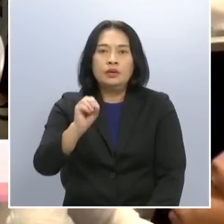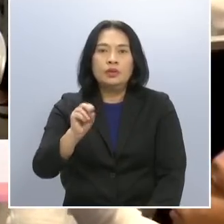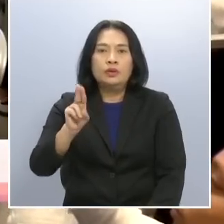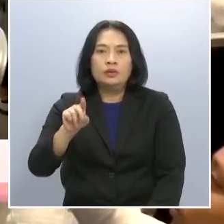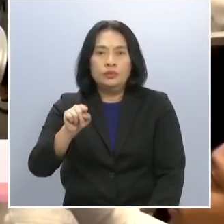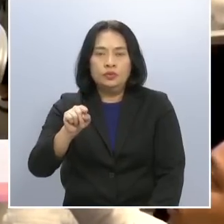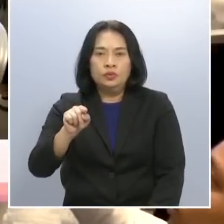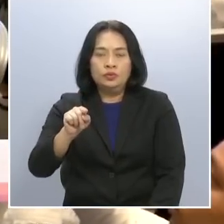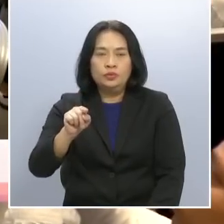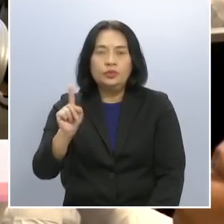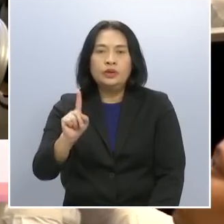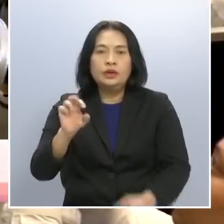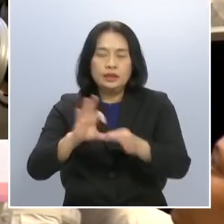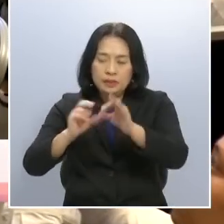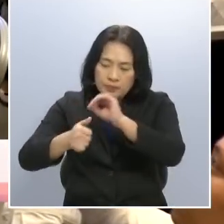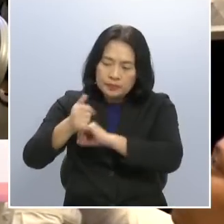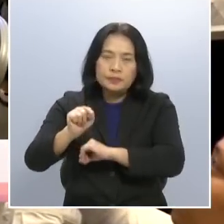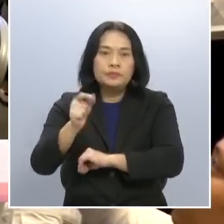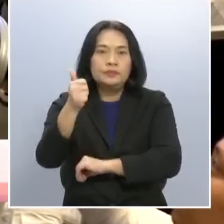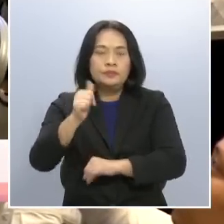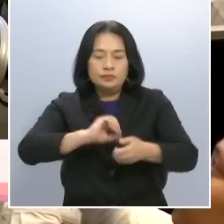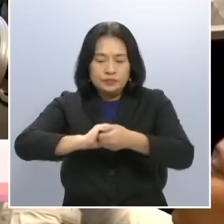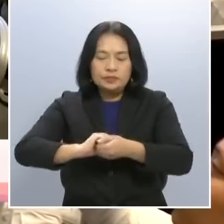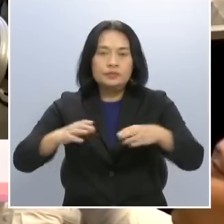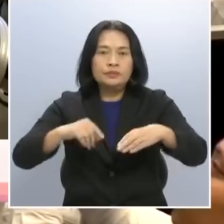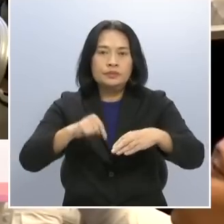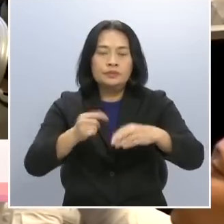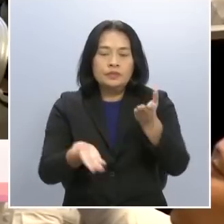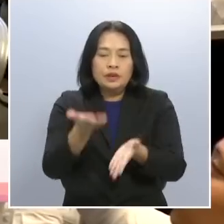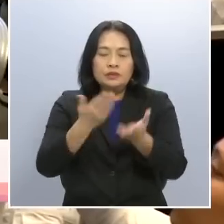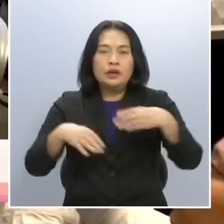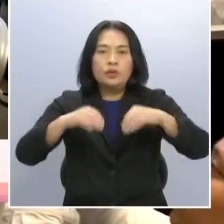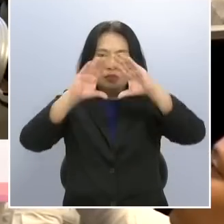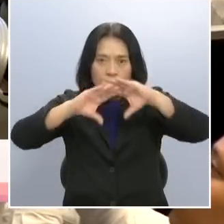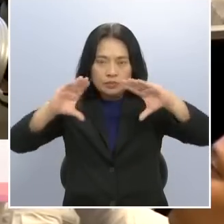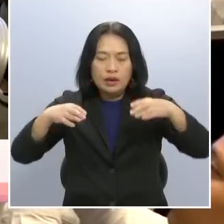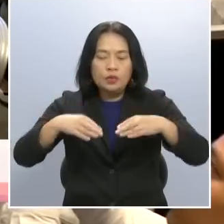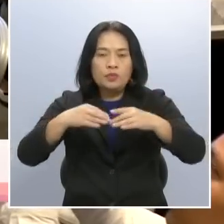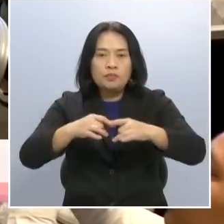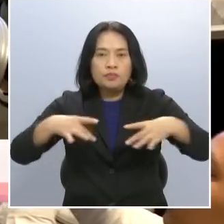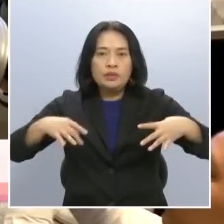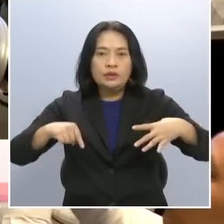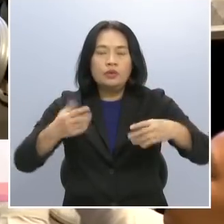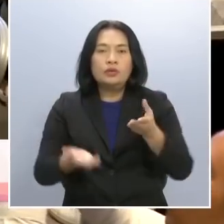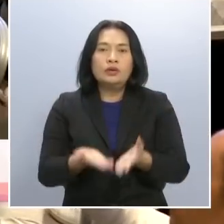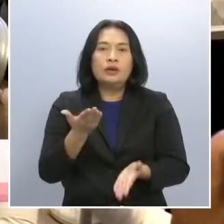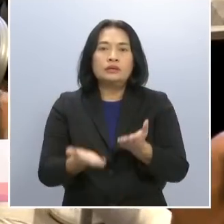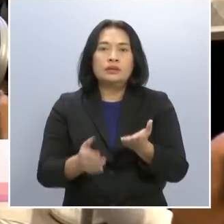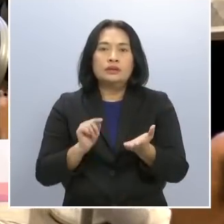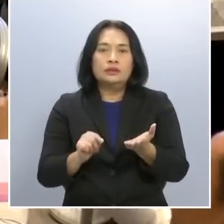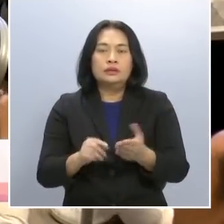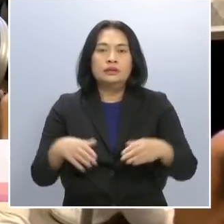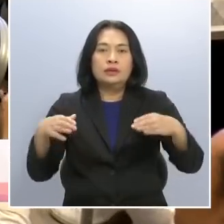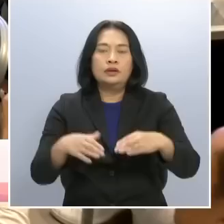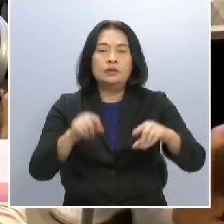ก็คือจับมือกันเนี่ยไม่ว่าจะเป็นรัฐบาลหรือจะเป็นฝ่ายค้านคือหมายความว่าถ้าวันหนึ่งเนี่ยทางฝั่งของก้าวไ